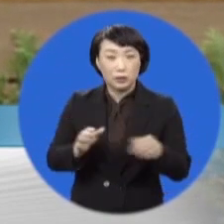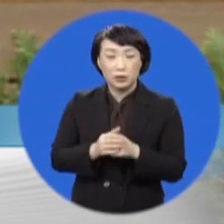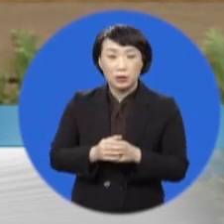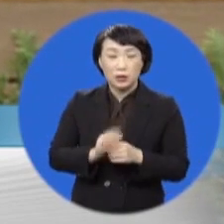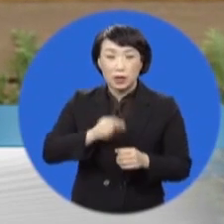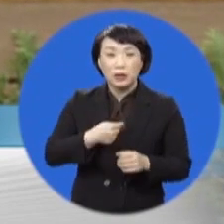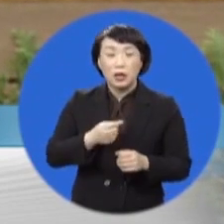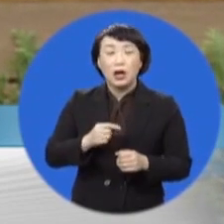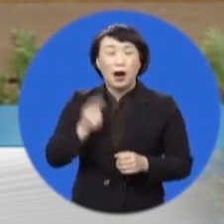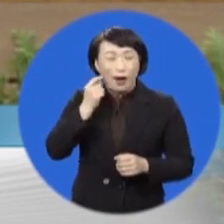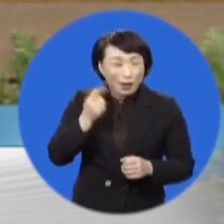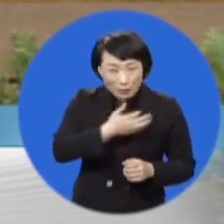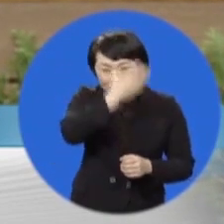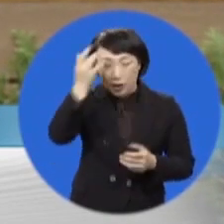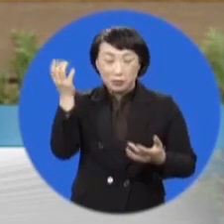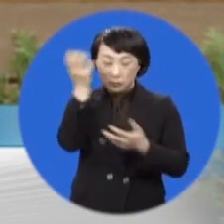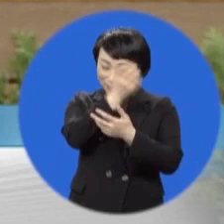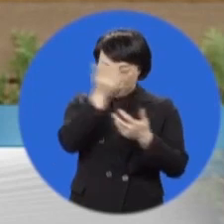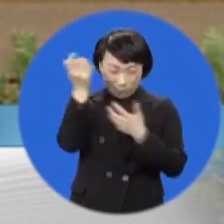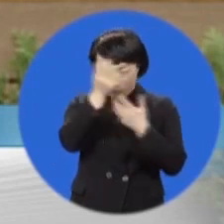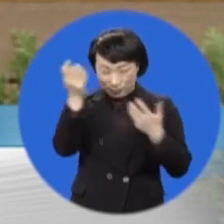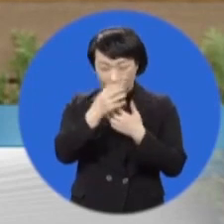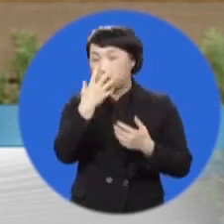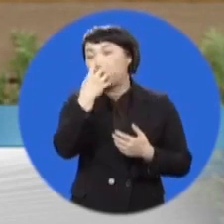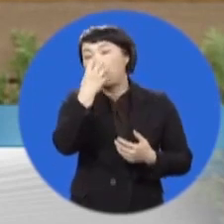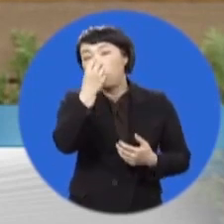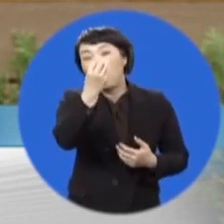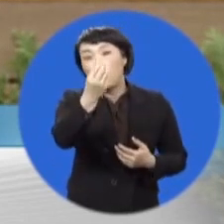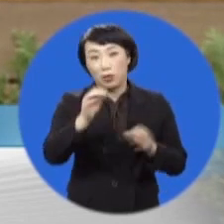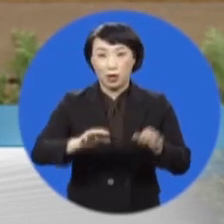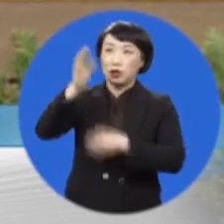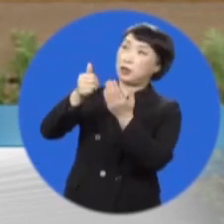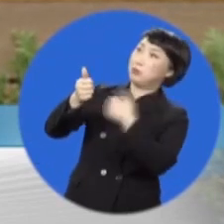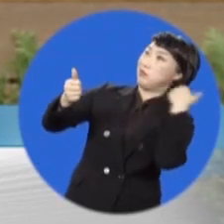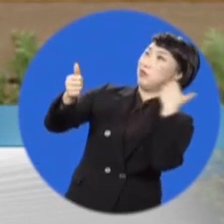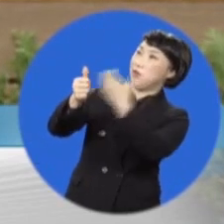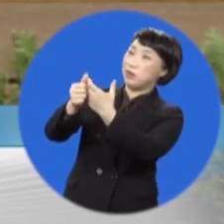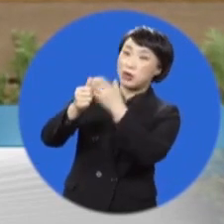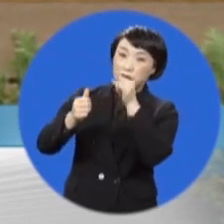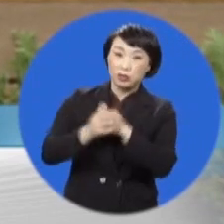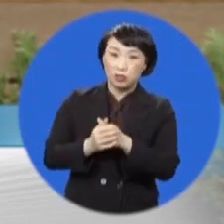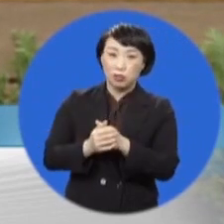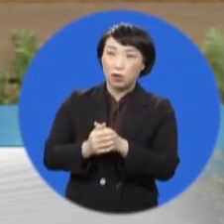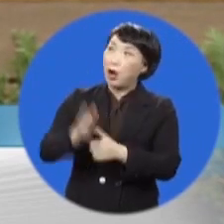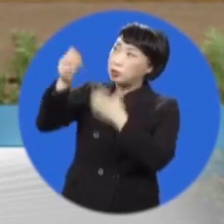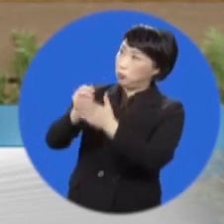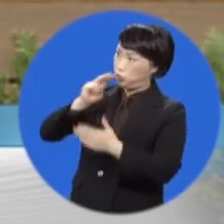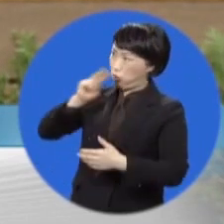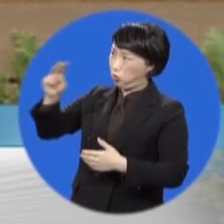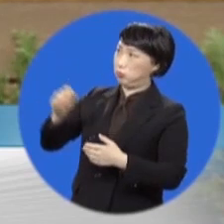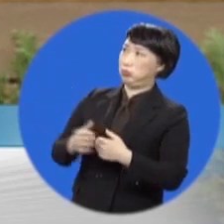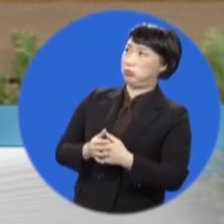아름다움이 도치 뒤 유 종 은 해소 하나님을 이 돼 족합니다 하나님이요